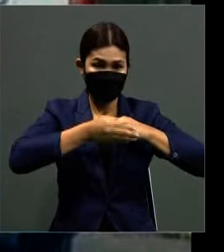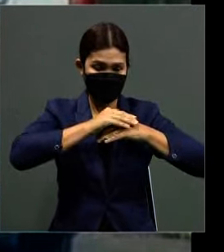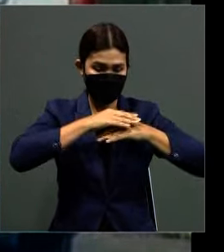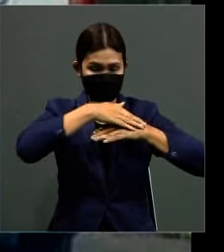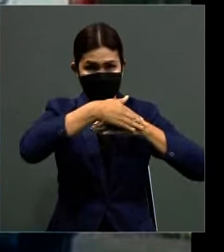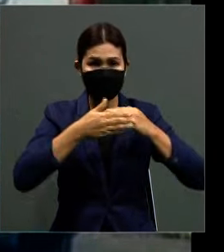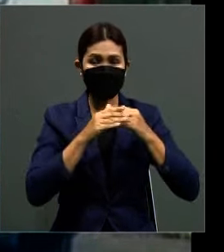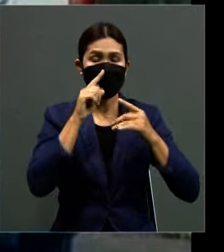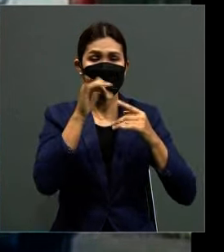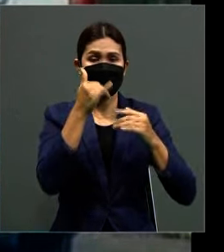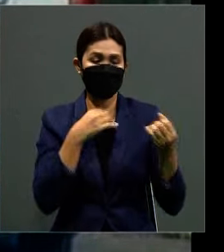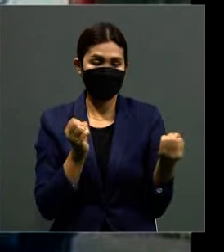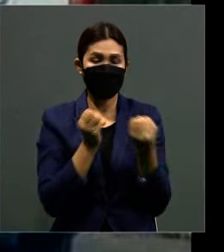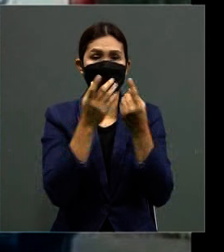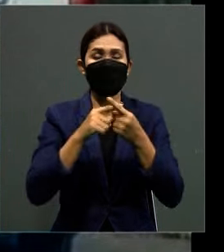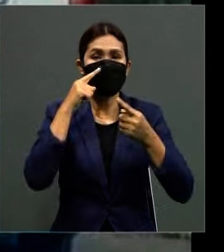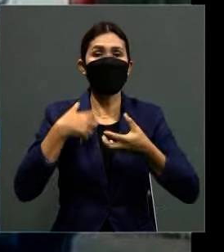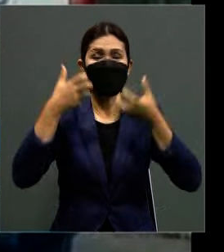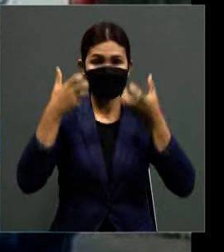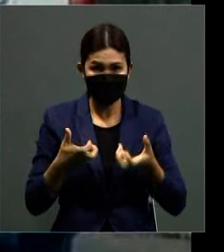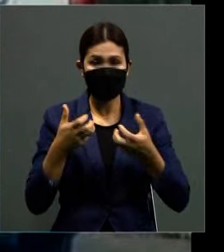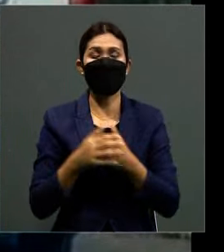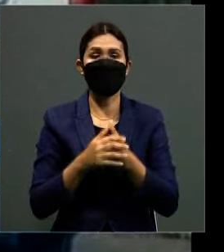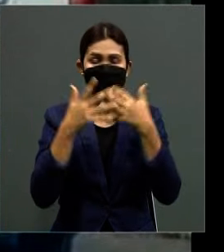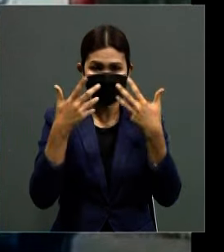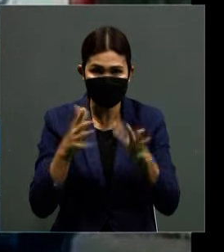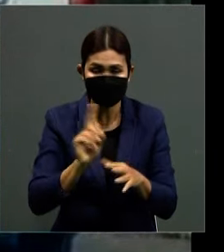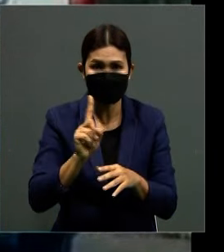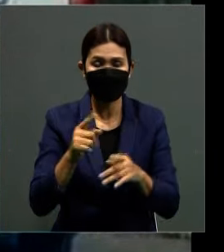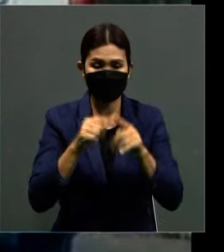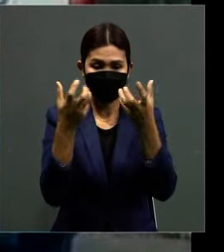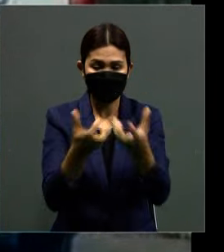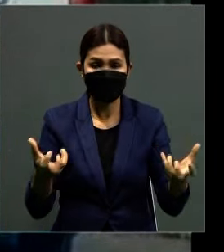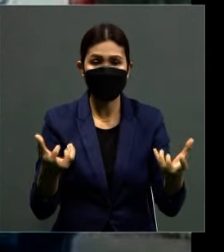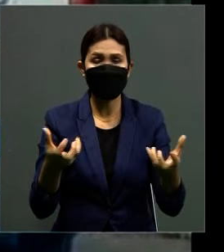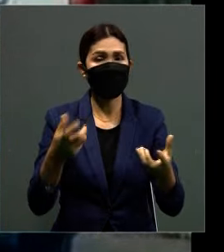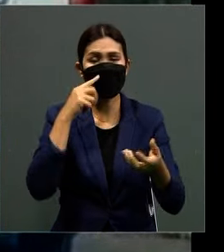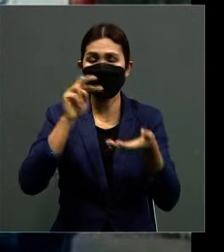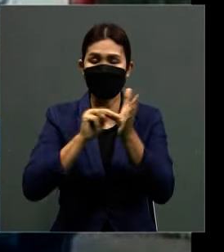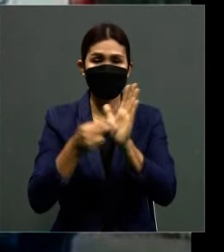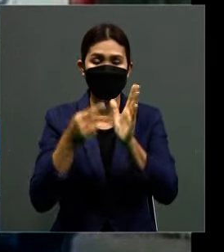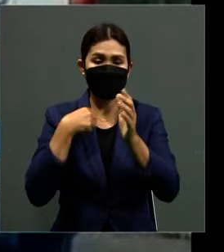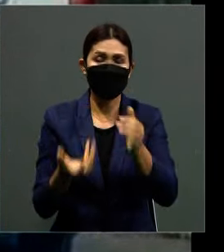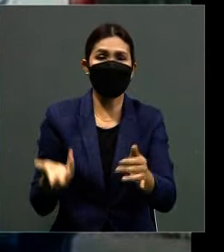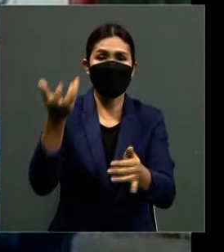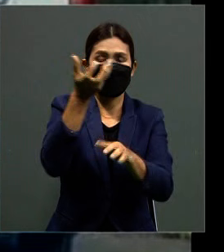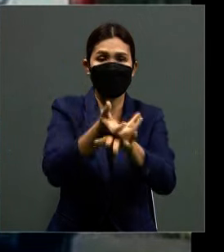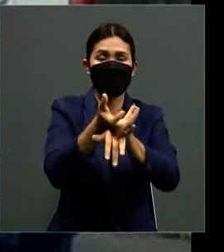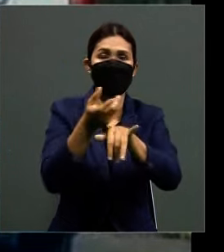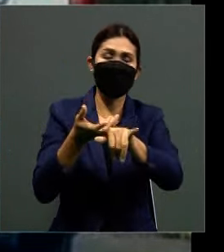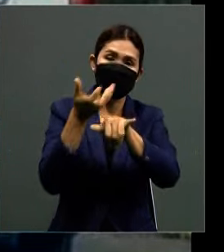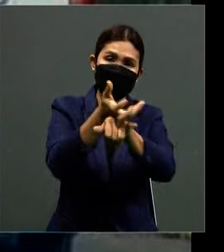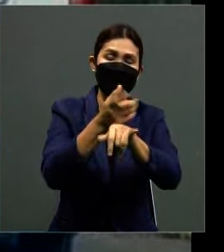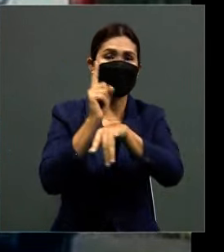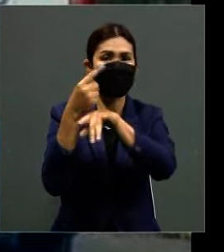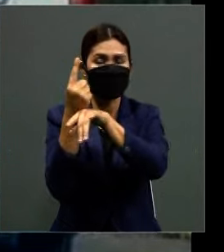เนี่ยอาจจะทำให้อาการน้องเนี่ยทรุดหนักลงได้แล้วก็อีกอย่างหนึคืออุปกรณ์บางอย่างไม่สามารถที่จะนำขึ้นอากาศสยาหรือว่าเครื่อง